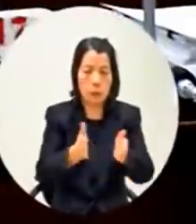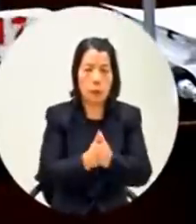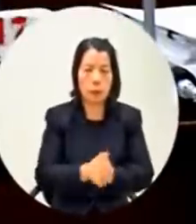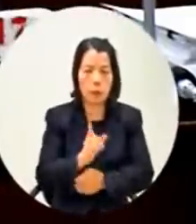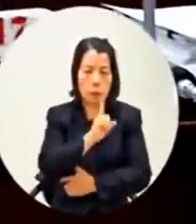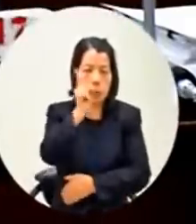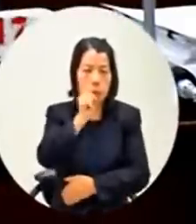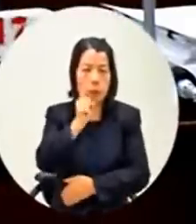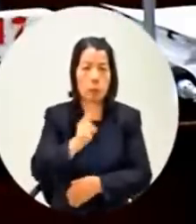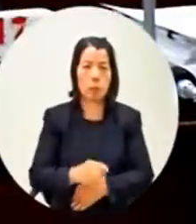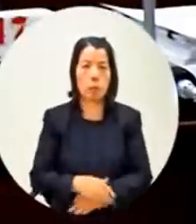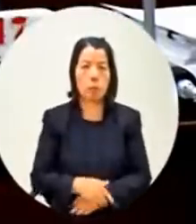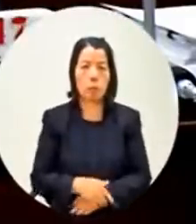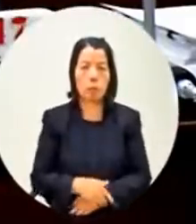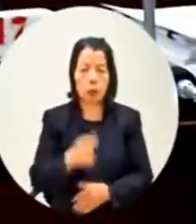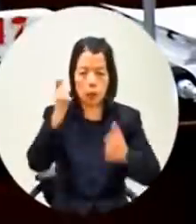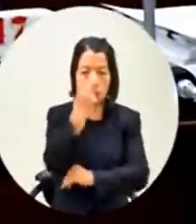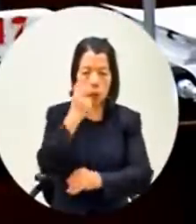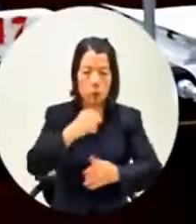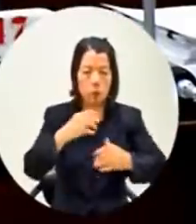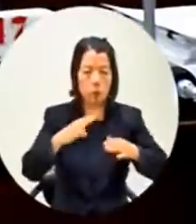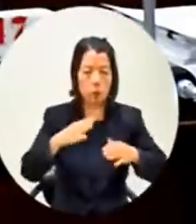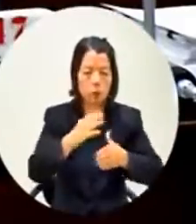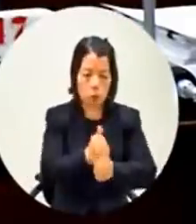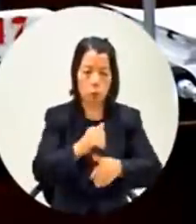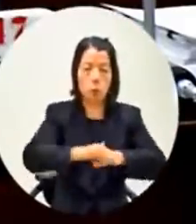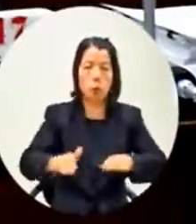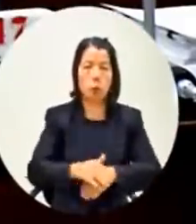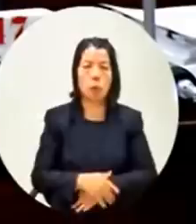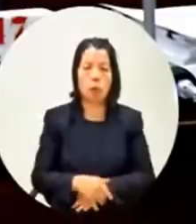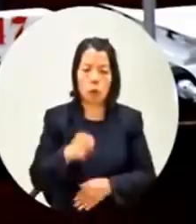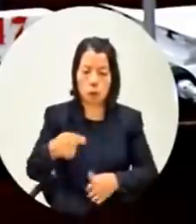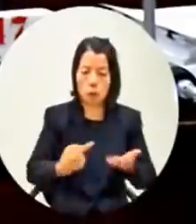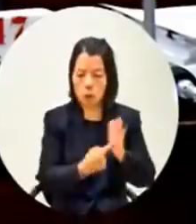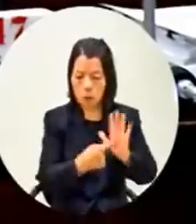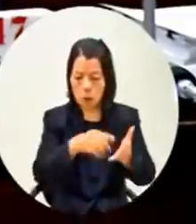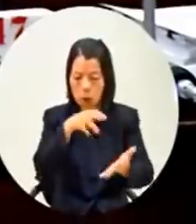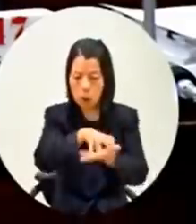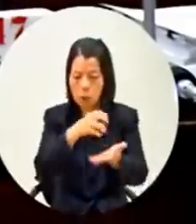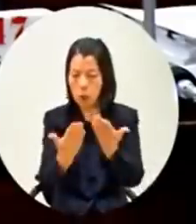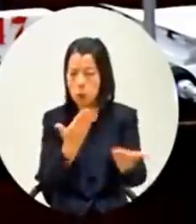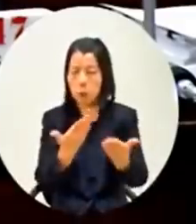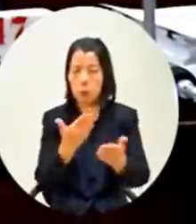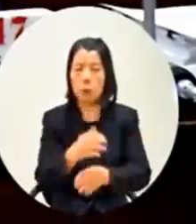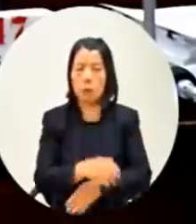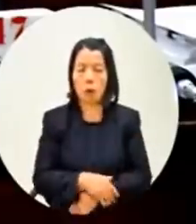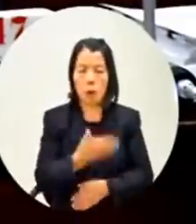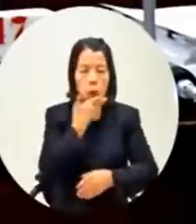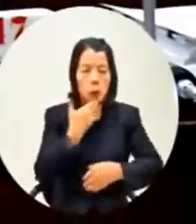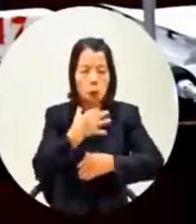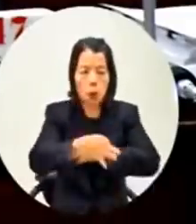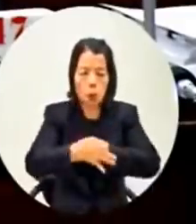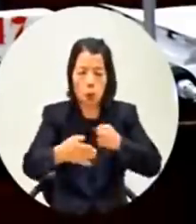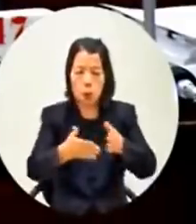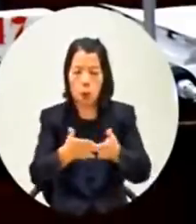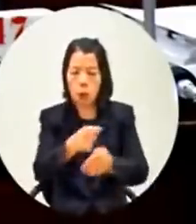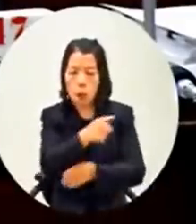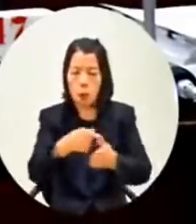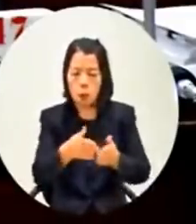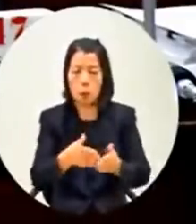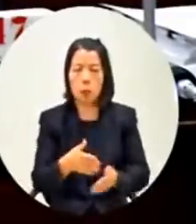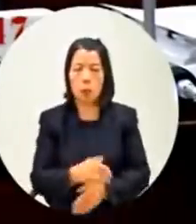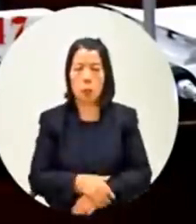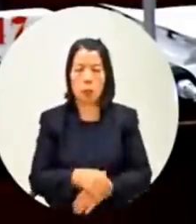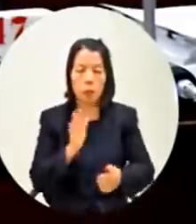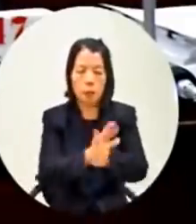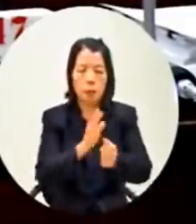发高雄地检署，这么明显的图利，还有对价关系，就是帮庆富